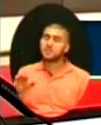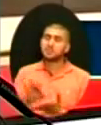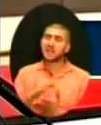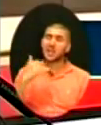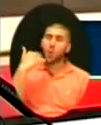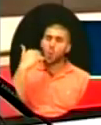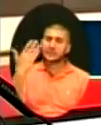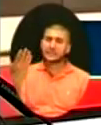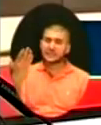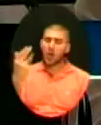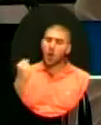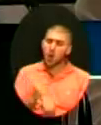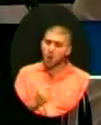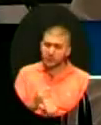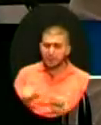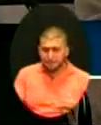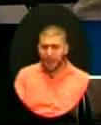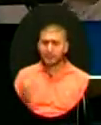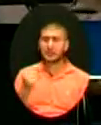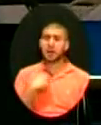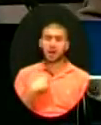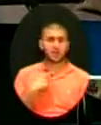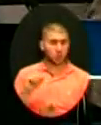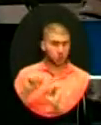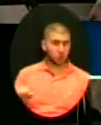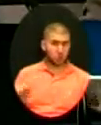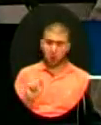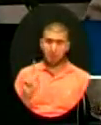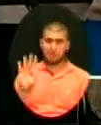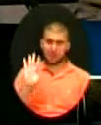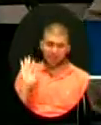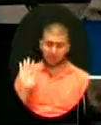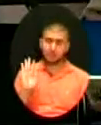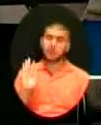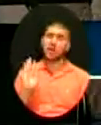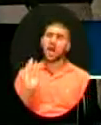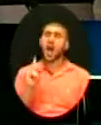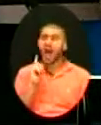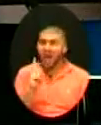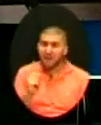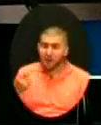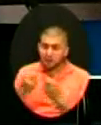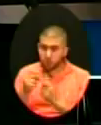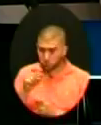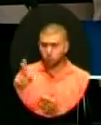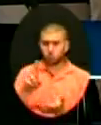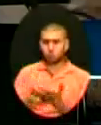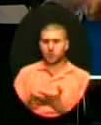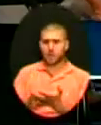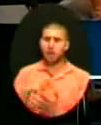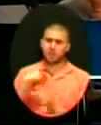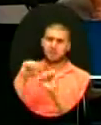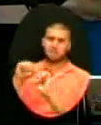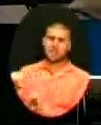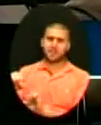החוץ עושה את המאמצים שלו. אני לא תומך בנימין נתניהו, כן? אבל בעניין הזה הוא צודק, ולכן אני